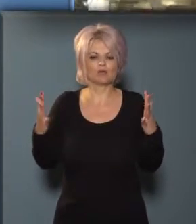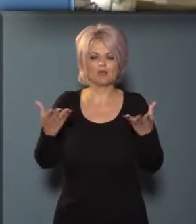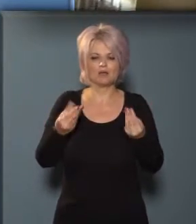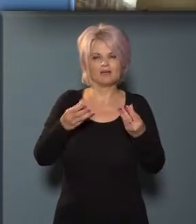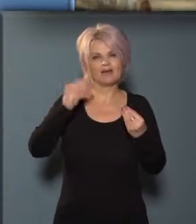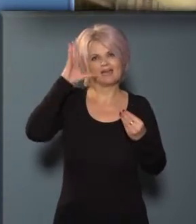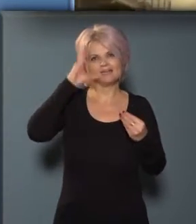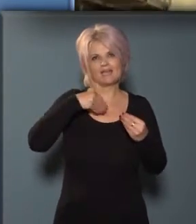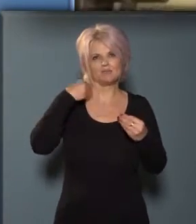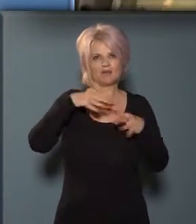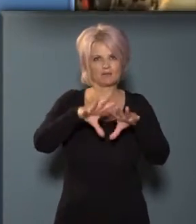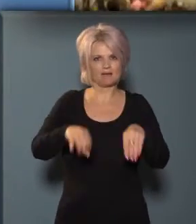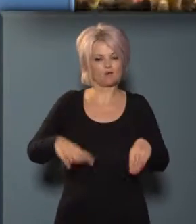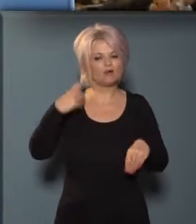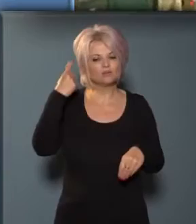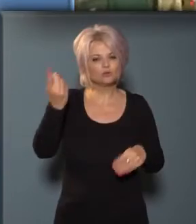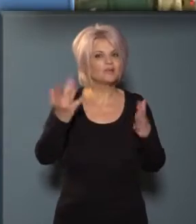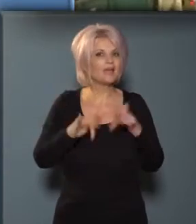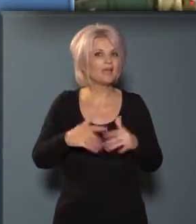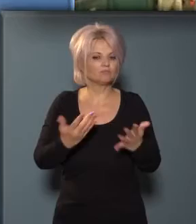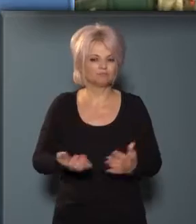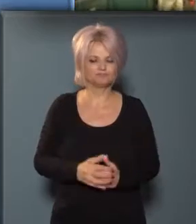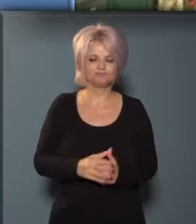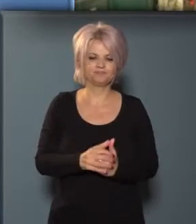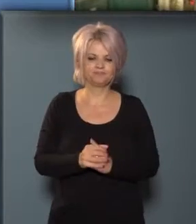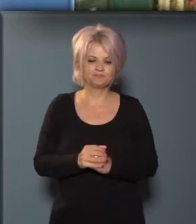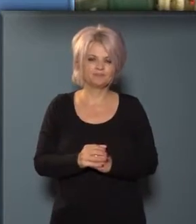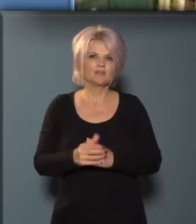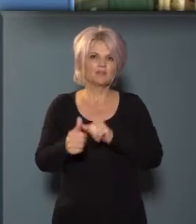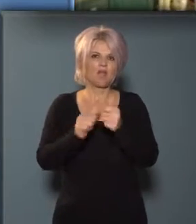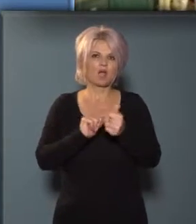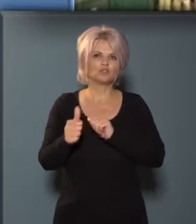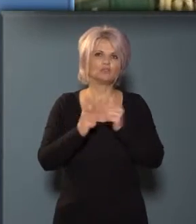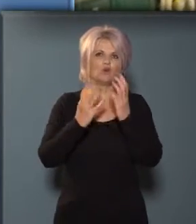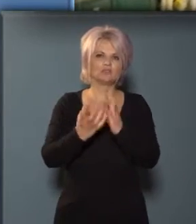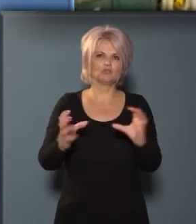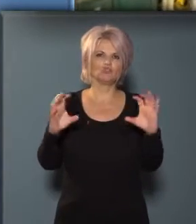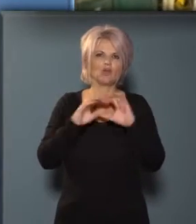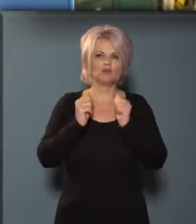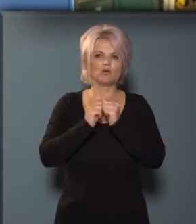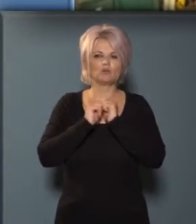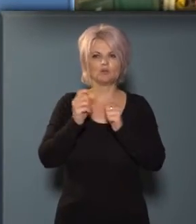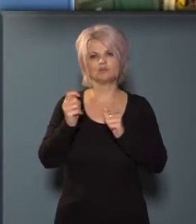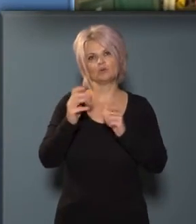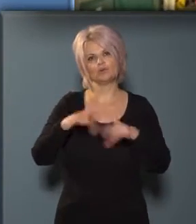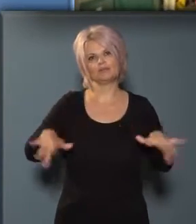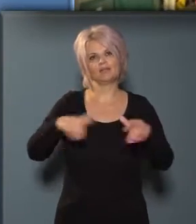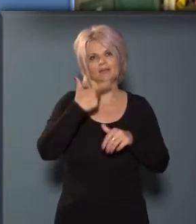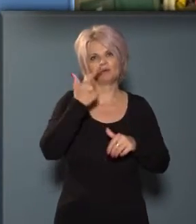ember befogadására alkalmas? A sportcsarnok maga, a küzdőtér az egy